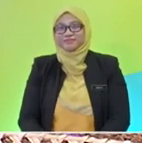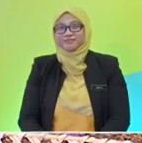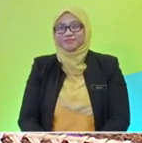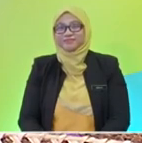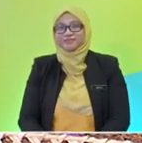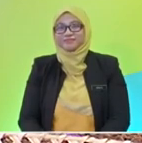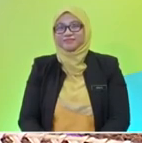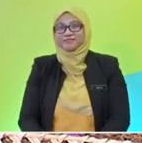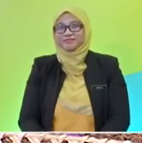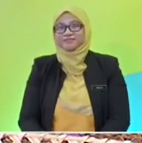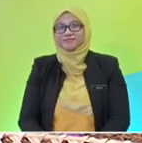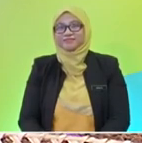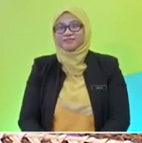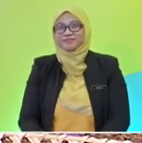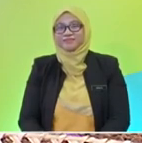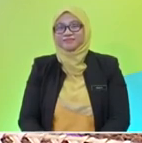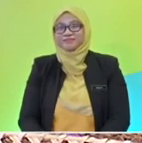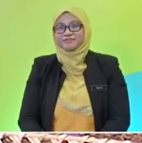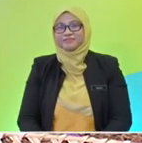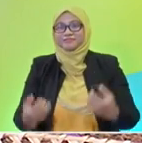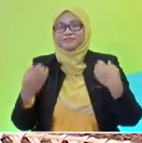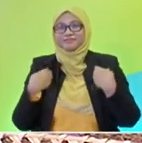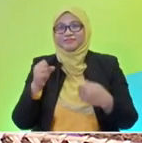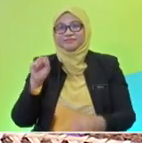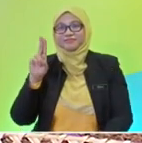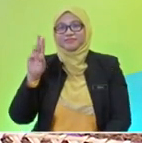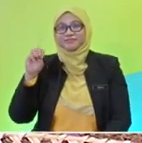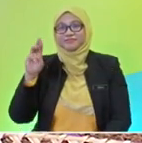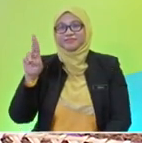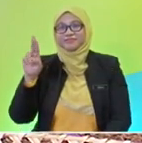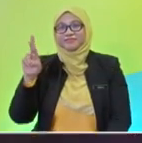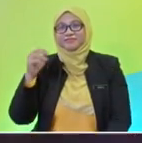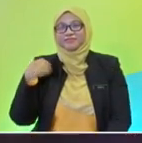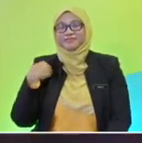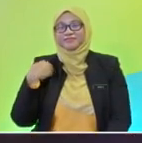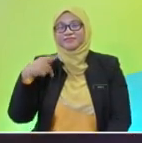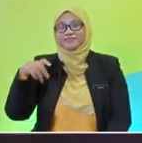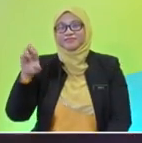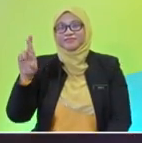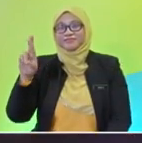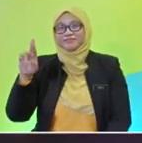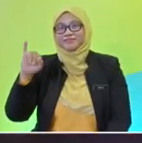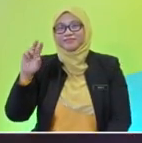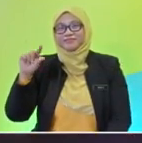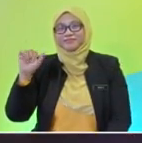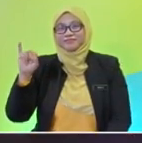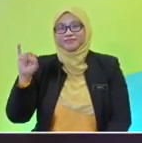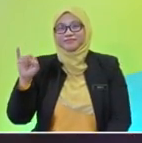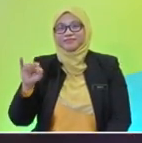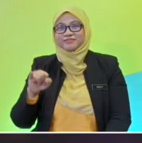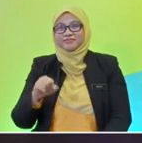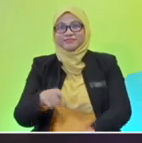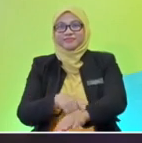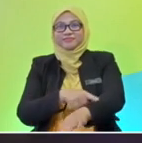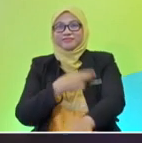lagi. Baik. Ada sumur, ada perigi. Panjang umur, jumpa lagi. Ya, tepat sekali. Okey, kita ada lagi dua. Jom